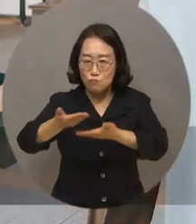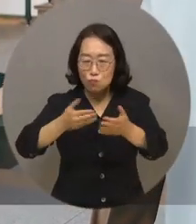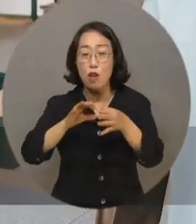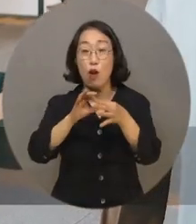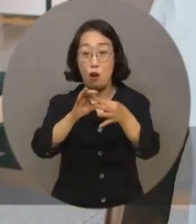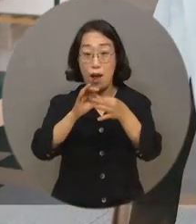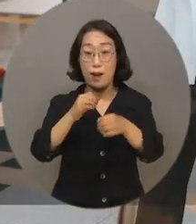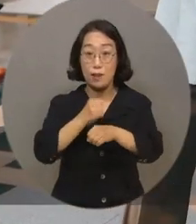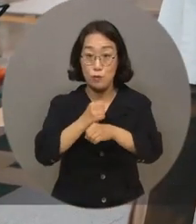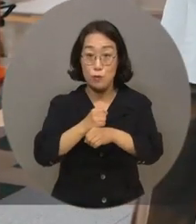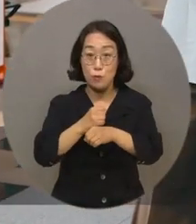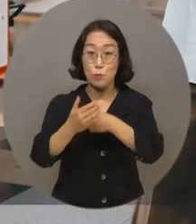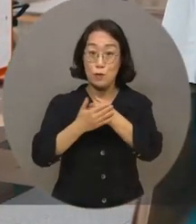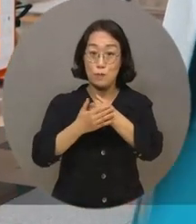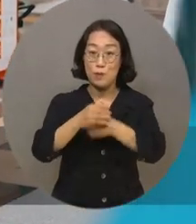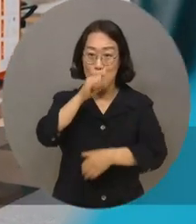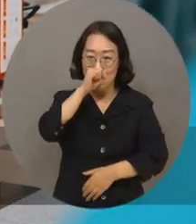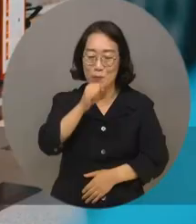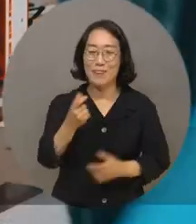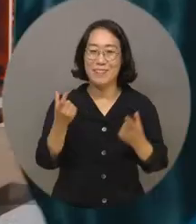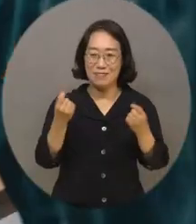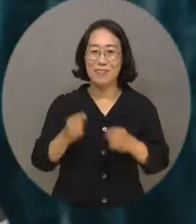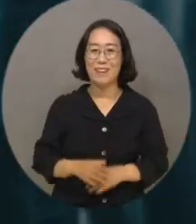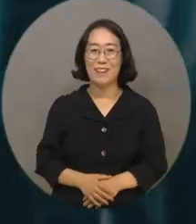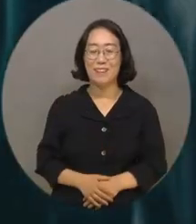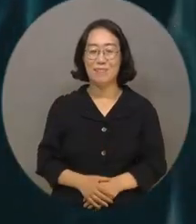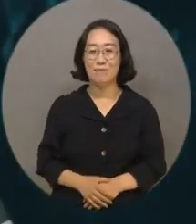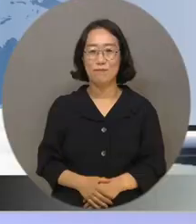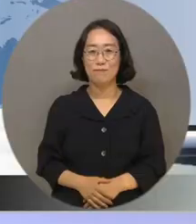같이 이렇게 해주시면 참 좋겠다라고 말씀드리고 싶습니다.